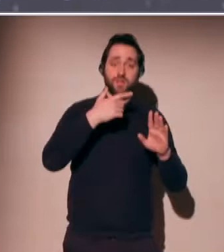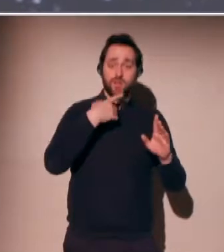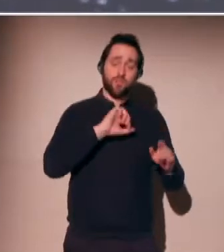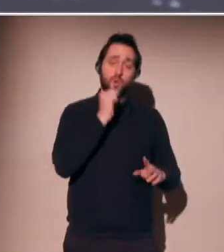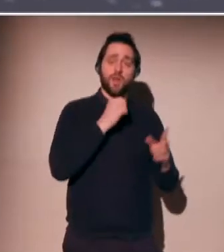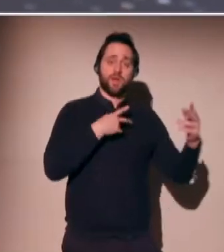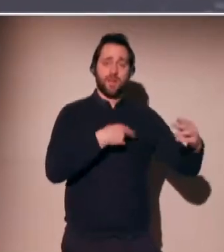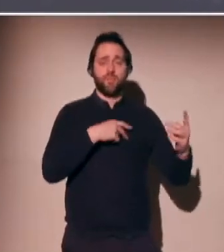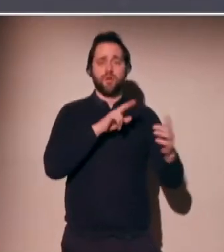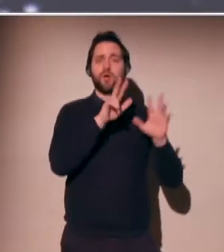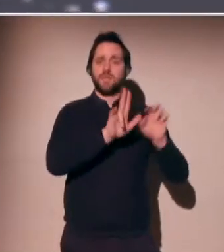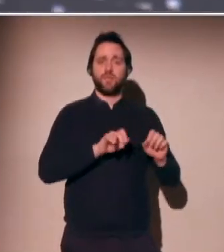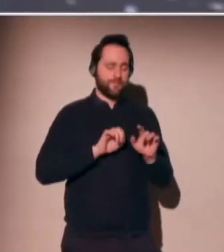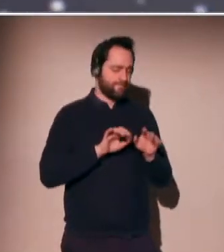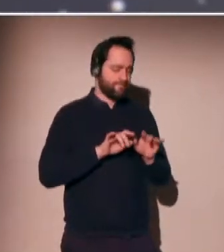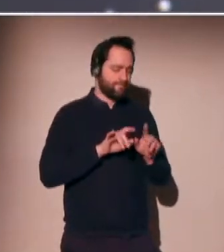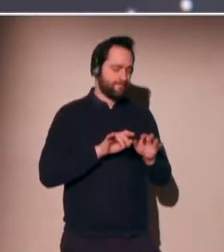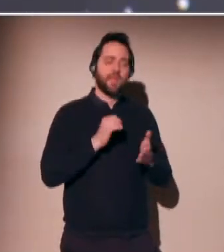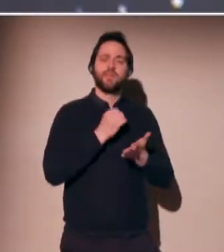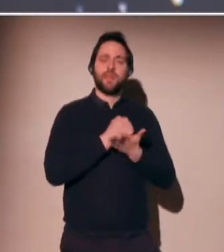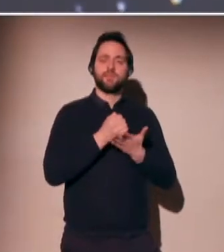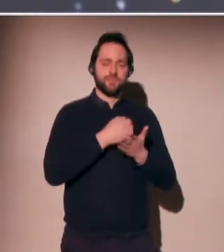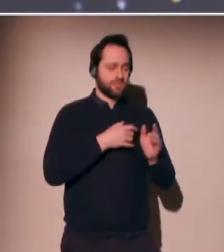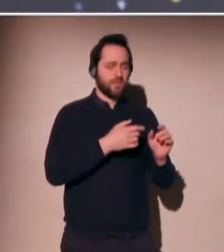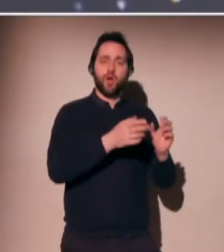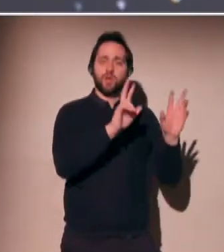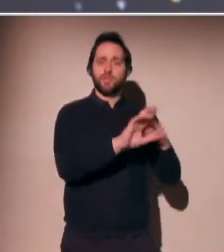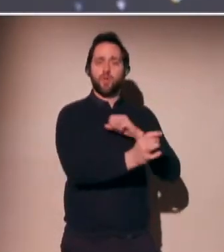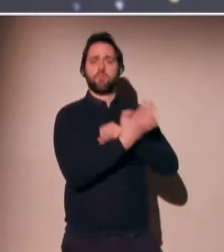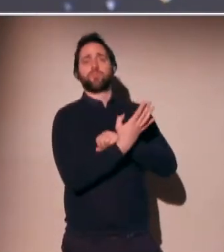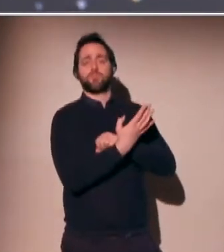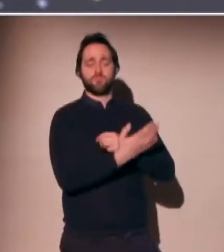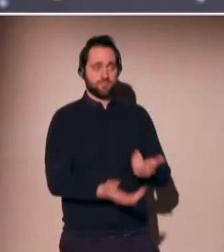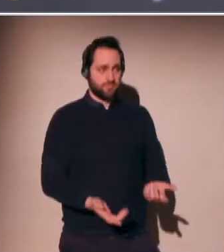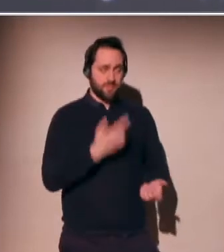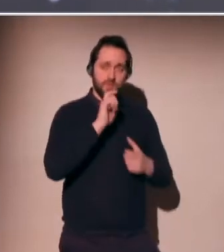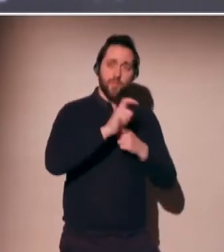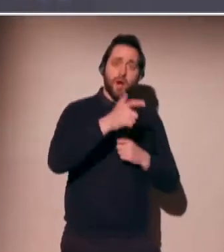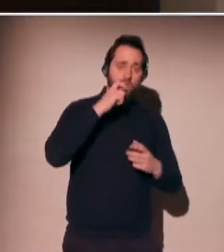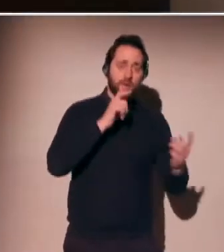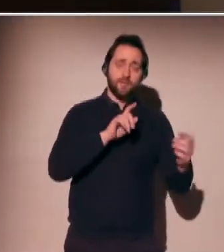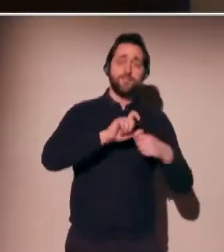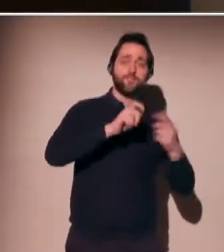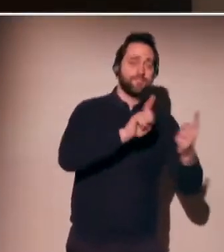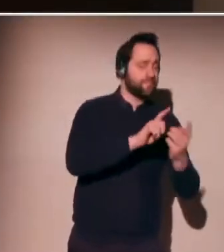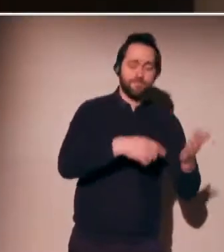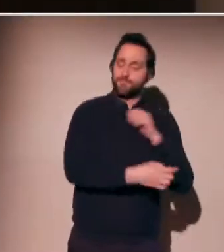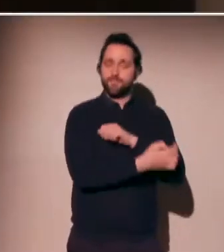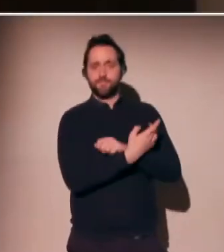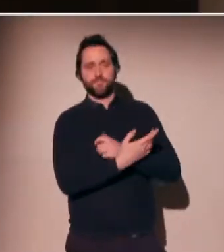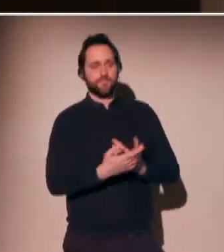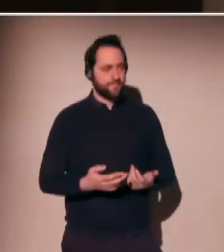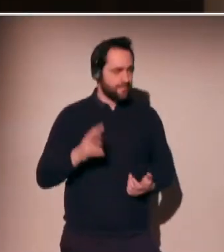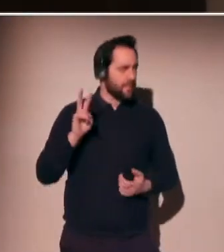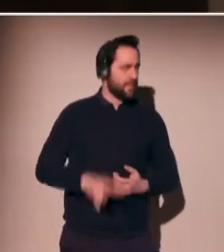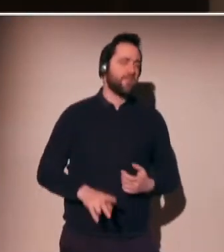dit non. Alors, pour ce qui est de ce test, il a reconnu un certain nombre de questions. Il a reconnu les questions, il